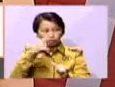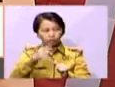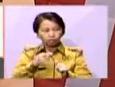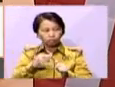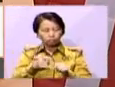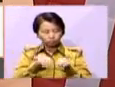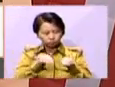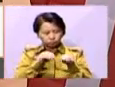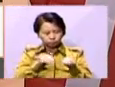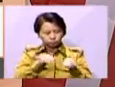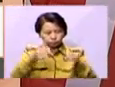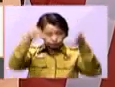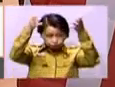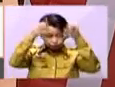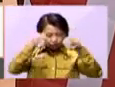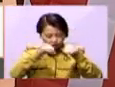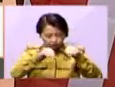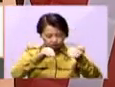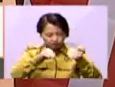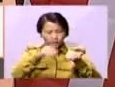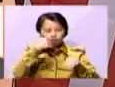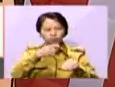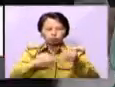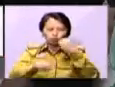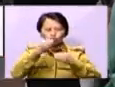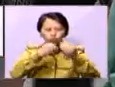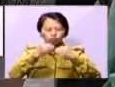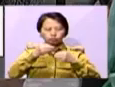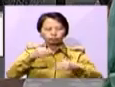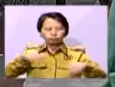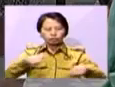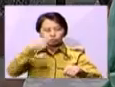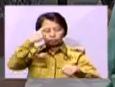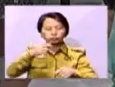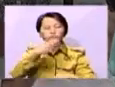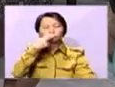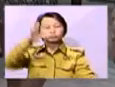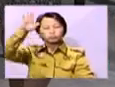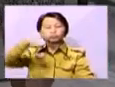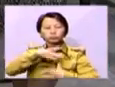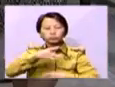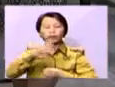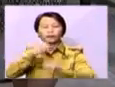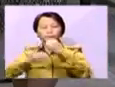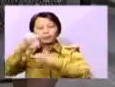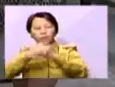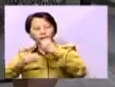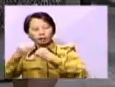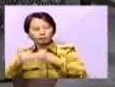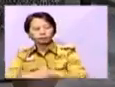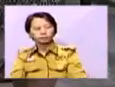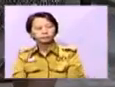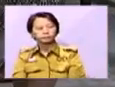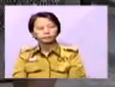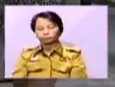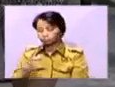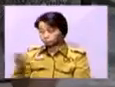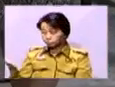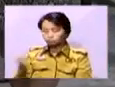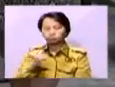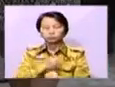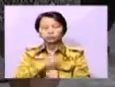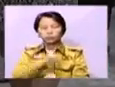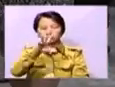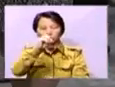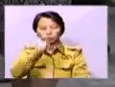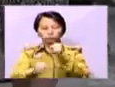our chef to cook Tunku's favourite dishes. Nensing Huang, kaki tangan paling lama bertugas selama 50 tahun